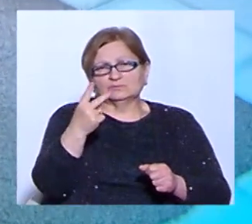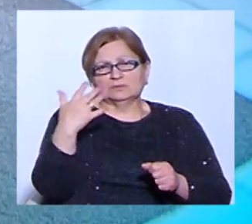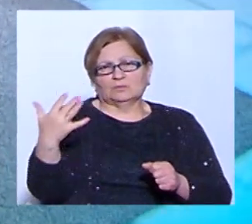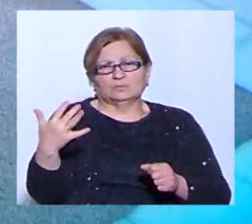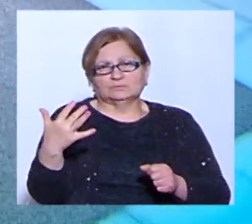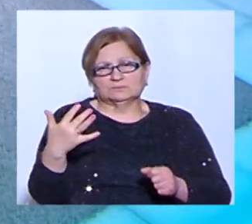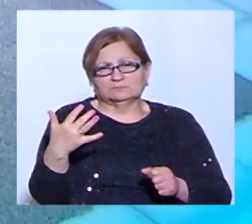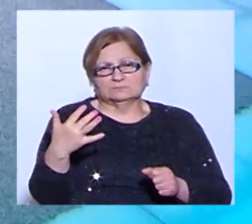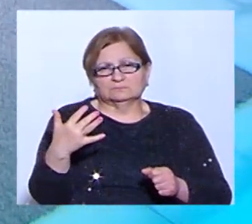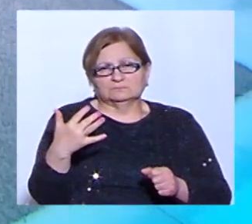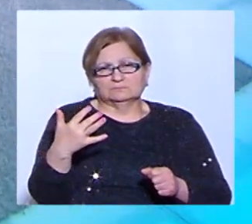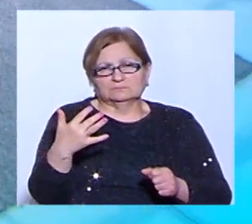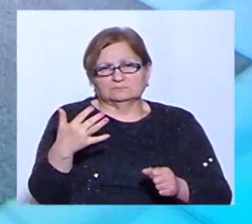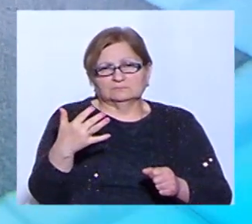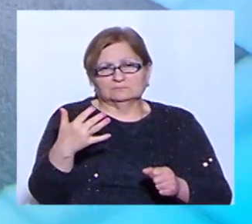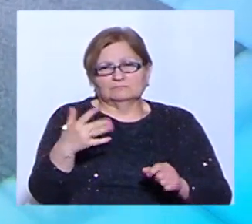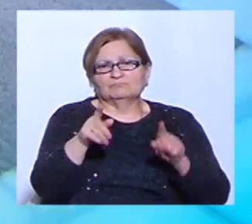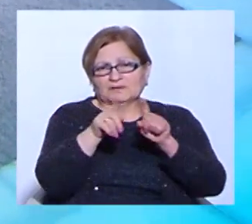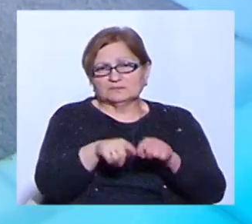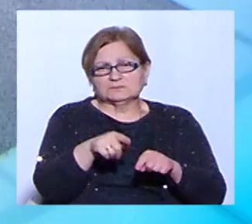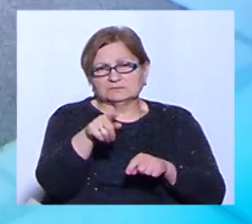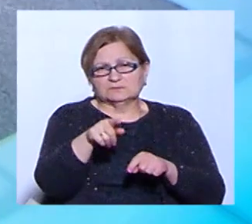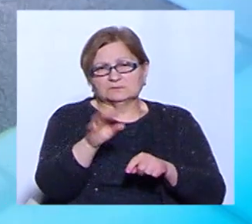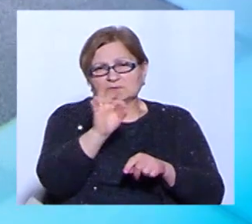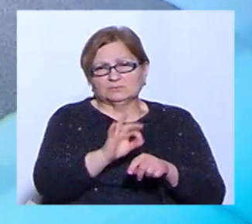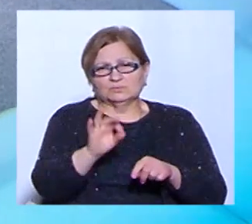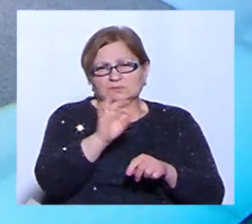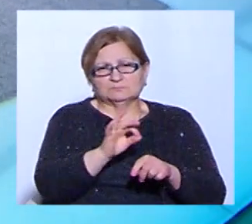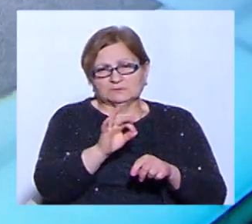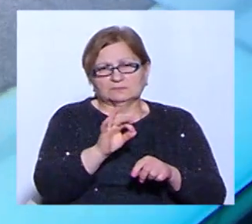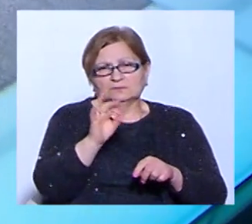0.25. 25 მეასედი ასევე არის